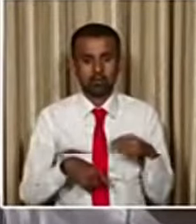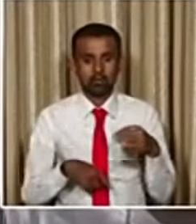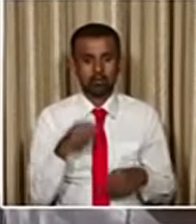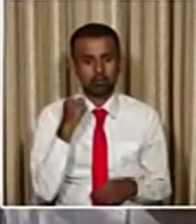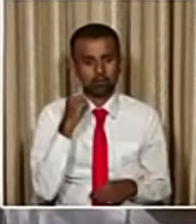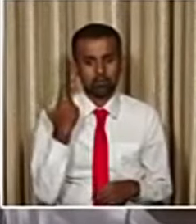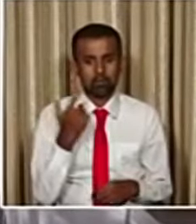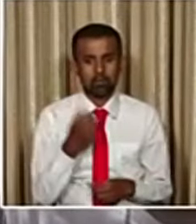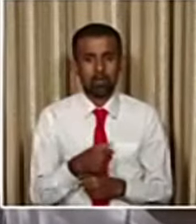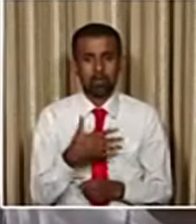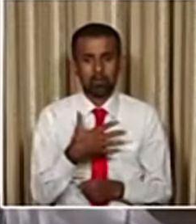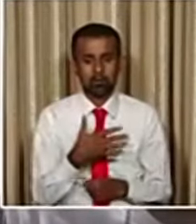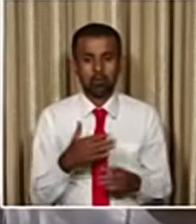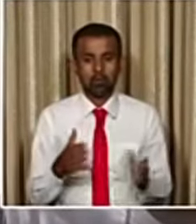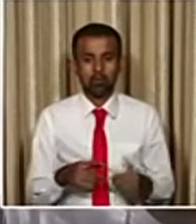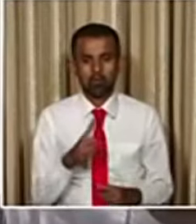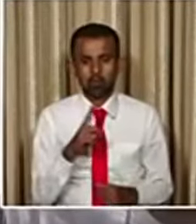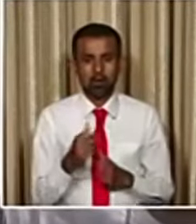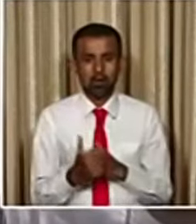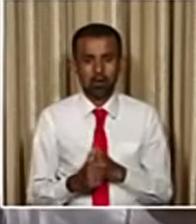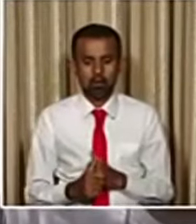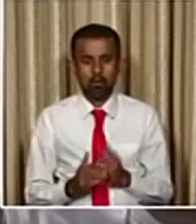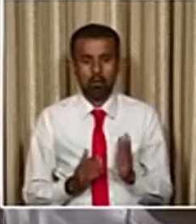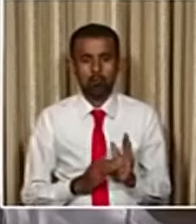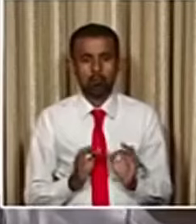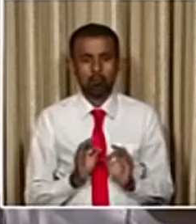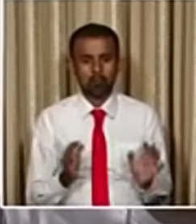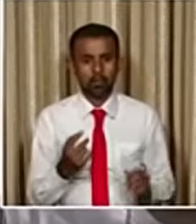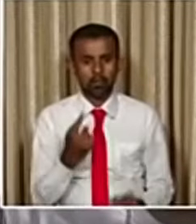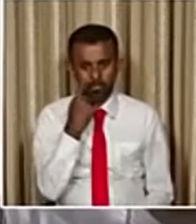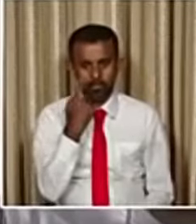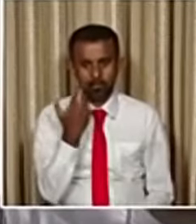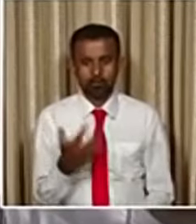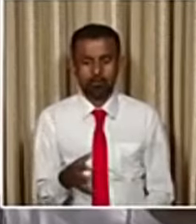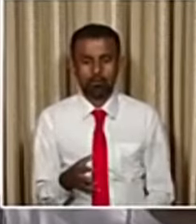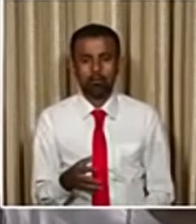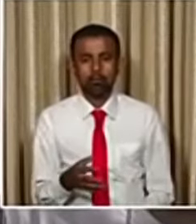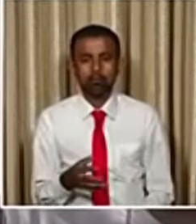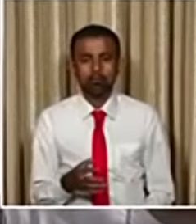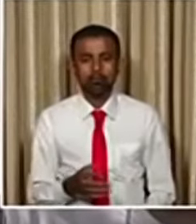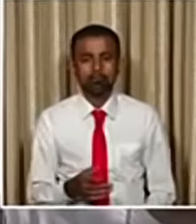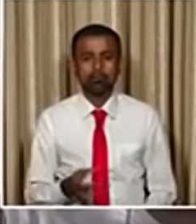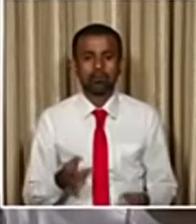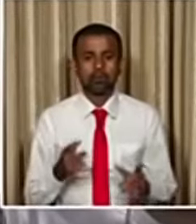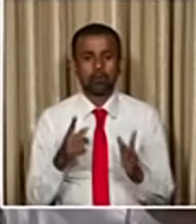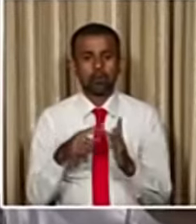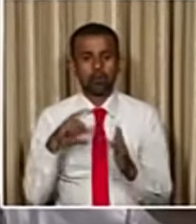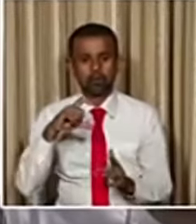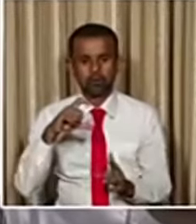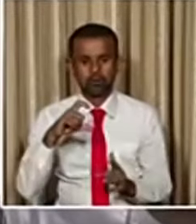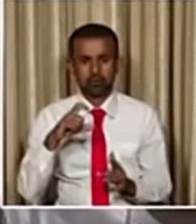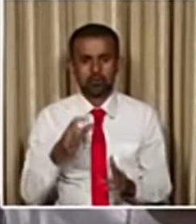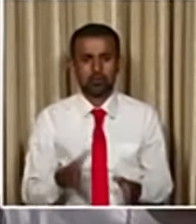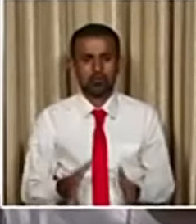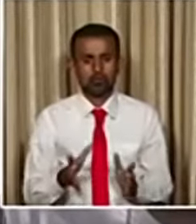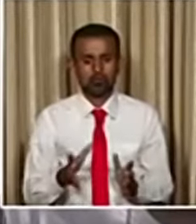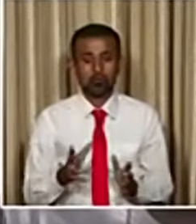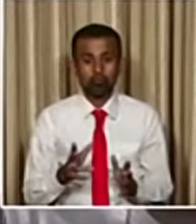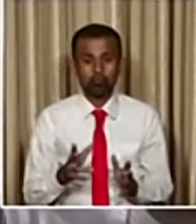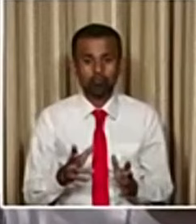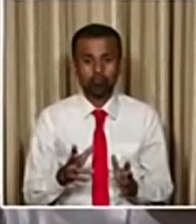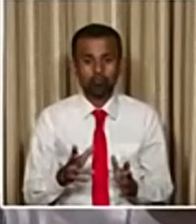නැහැ. ගම්පහත් තව ක්‍රීඩා පිටියක් හදනවා කියලා මාධ්‍ය වලින් දැක්කා. එතකොට අපිට මේ ඒක ක්‍රිකට් බෝ ICC එකෙන් හරිය ෆුට්බෝල් ෆෙඩරේෂන්